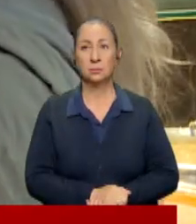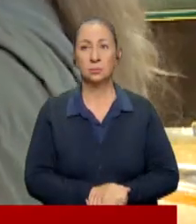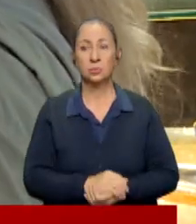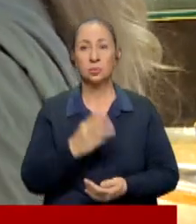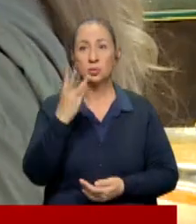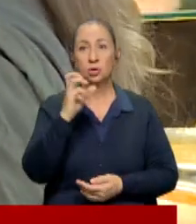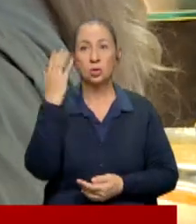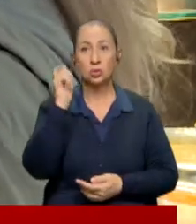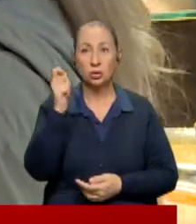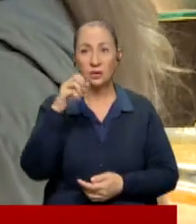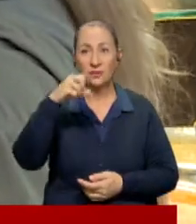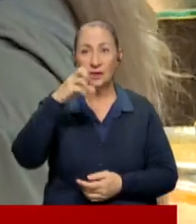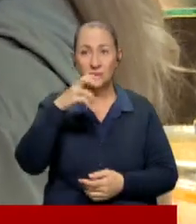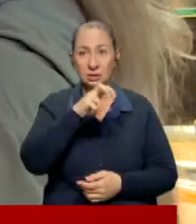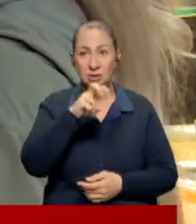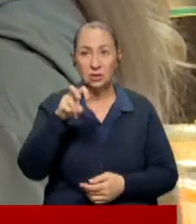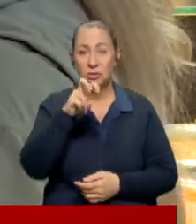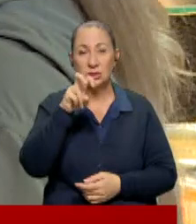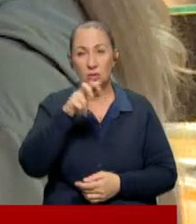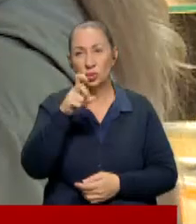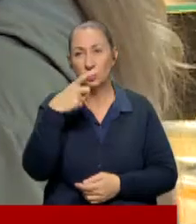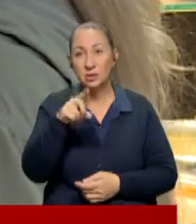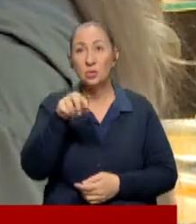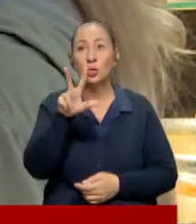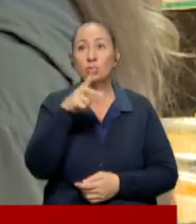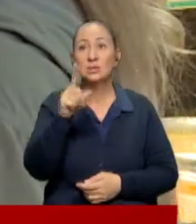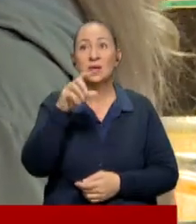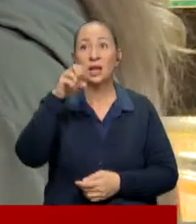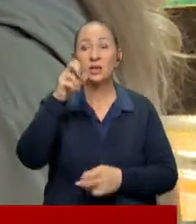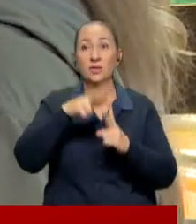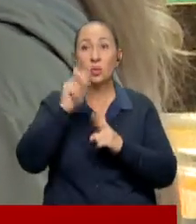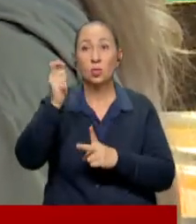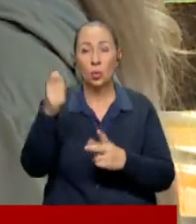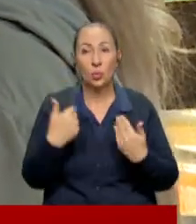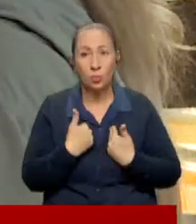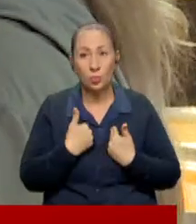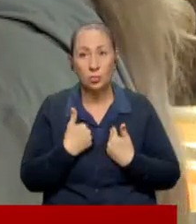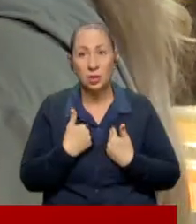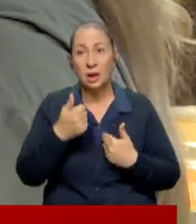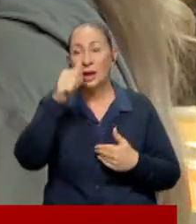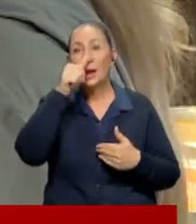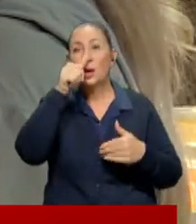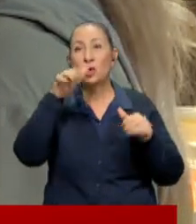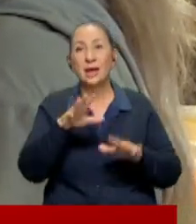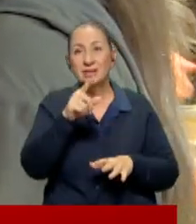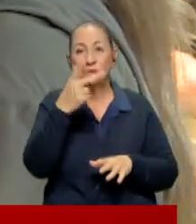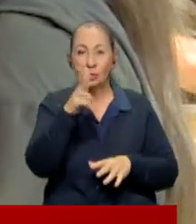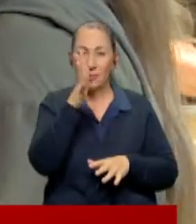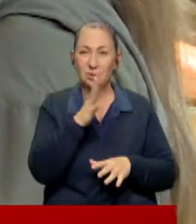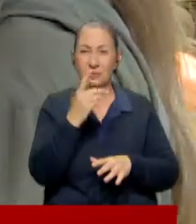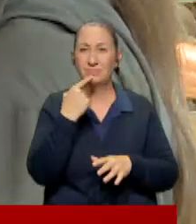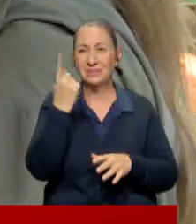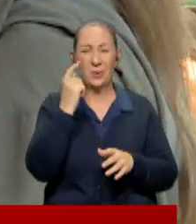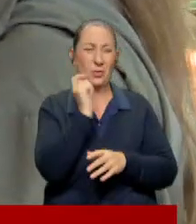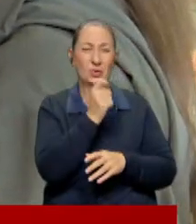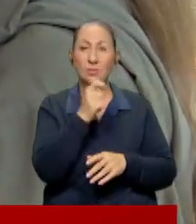Mutfağı önce ödüyordum. Ceyran faturası 8-9 bin lira. Şu anda 30 bin lira ceyran faturası ödüyorum. Gaz parasına gelirsen 3500 lira geçen